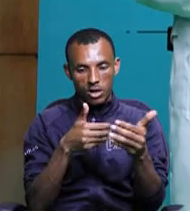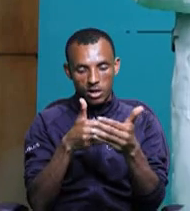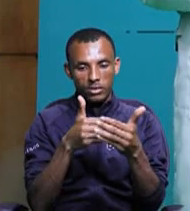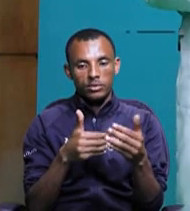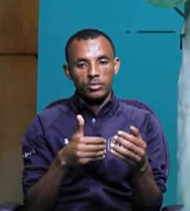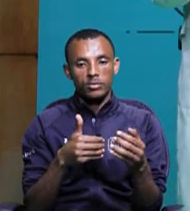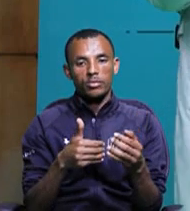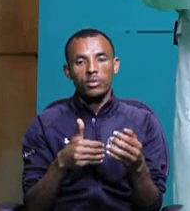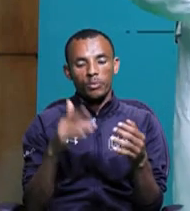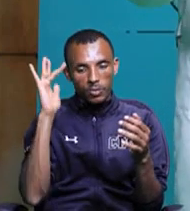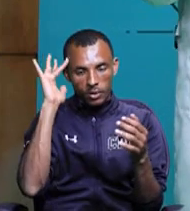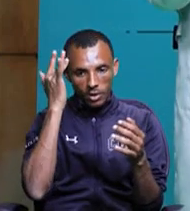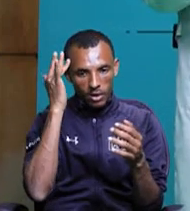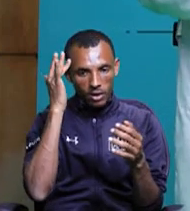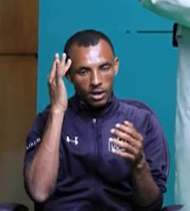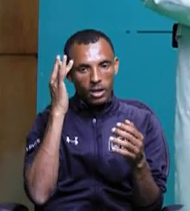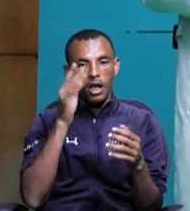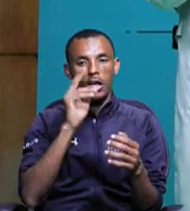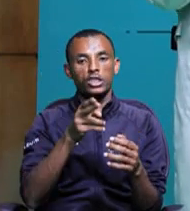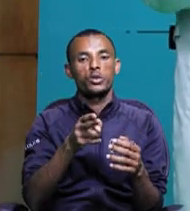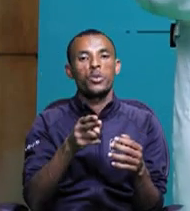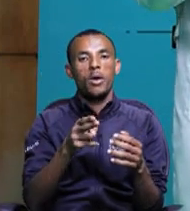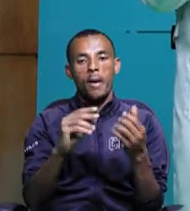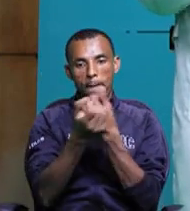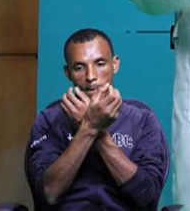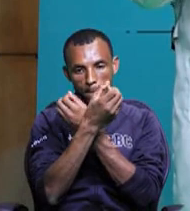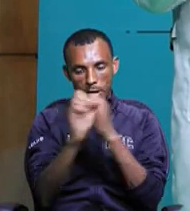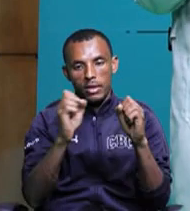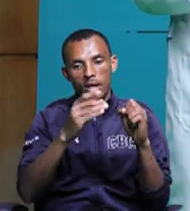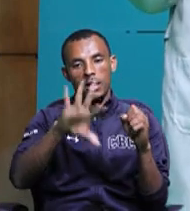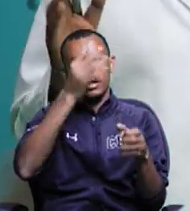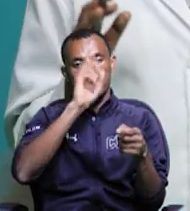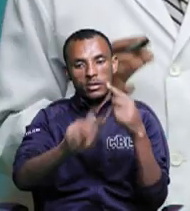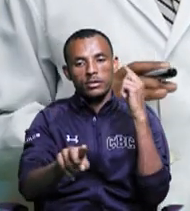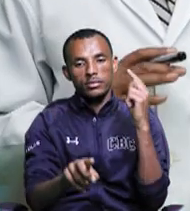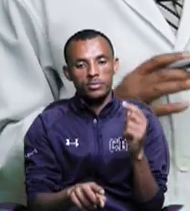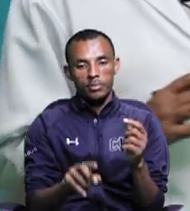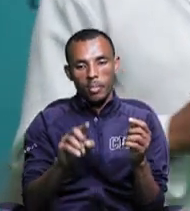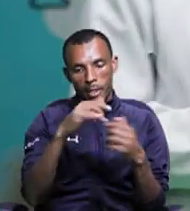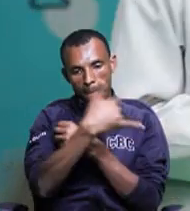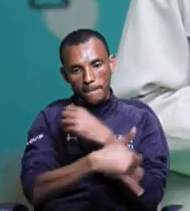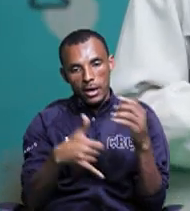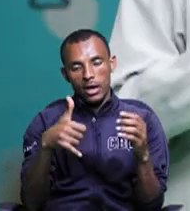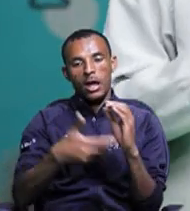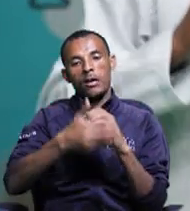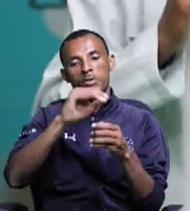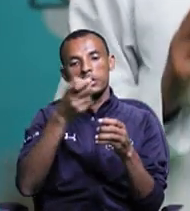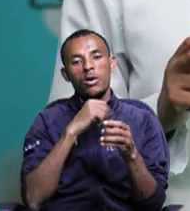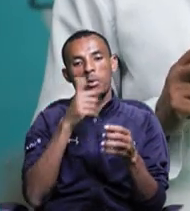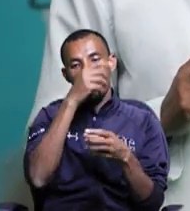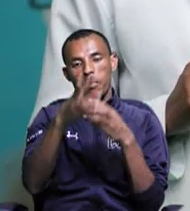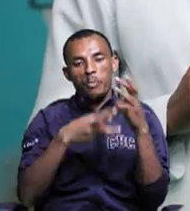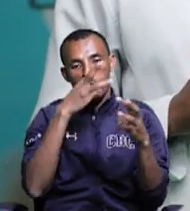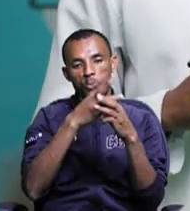ድረስ ለበሽታው አስቸኳይ መፍትሄ ልናገኝ አልቻለም። በአገር አቀፍ ሳይሆን በዓለም አቀፍ